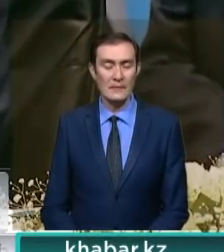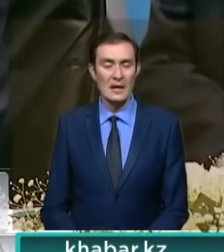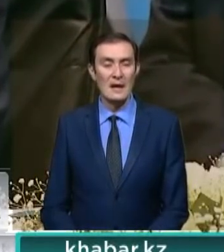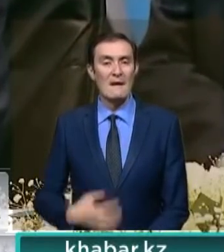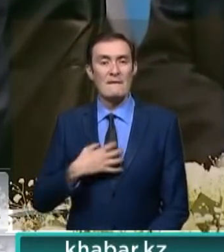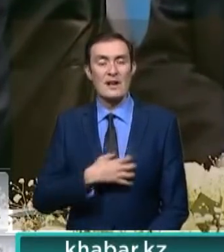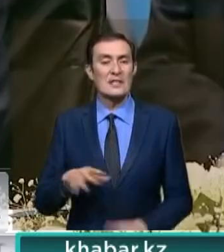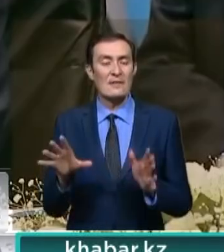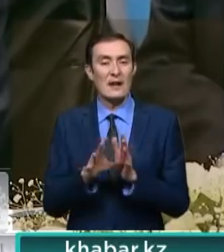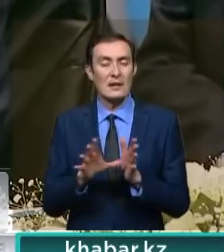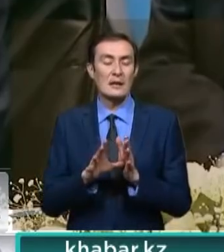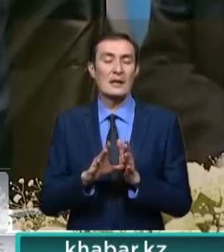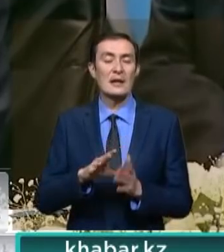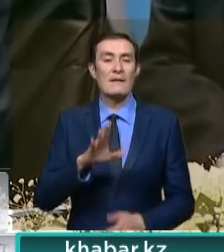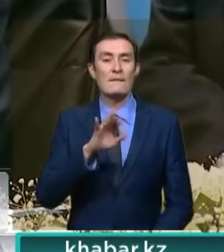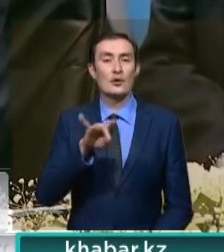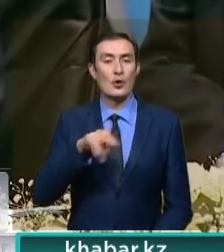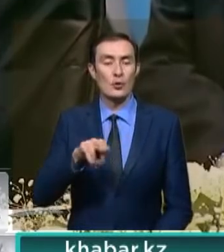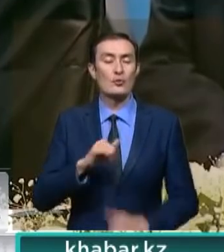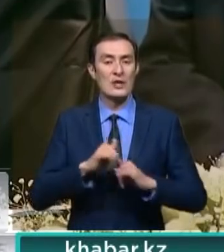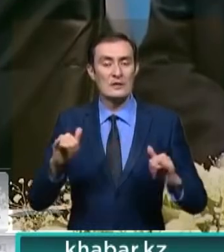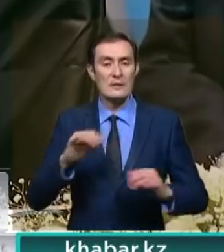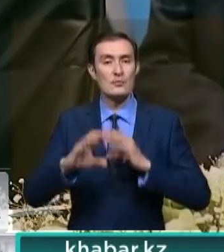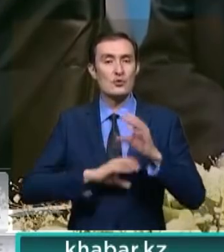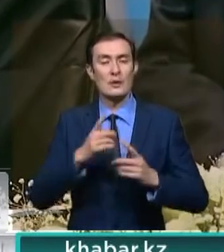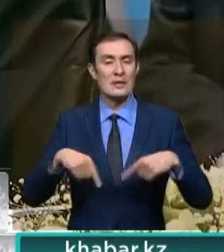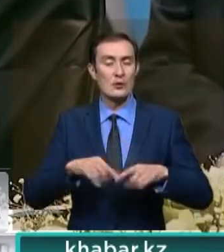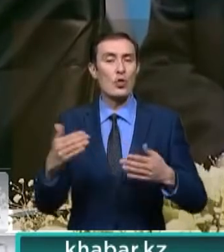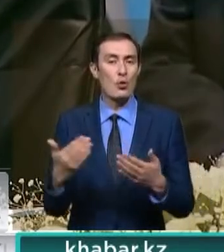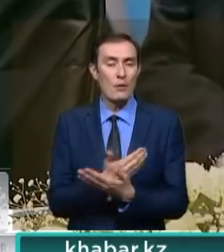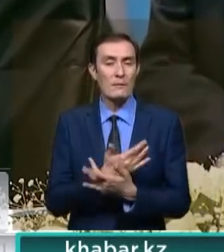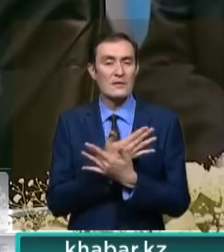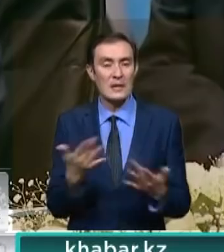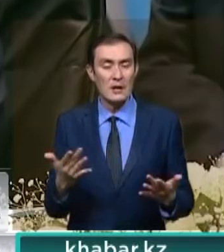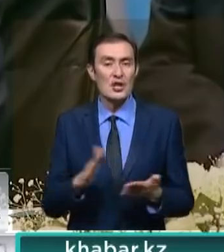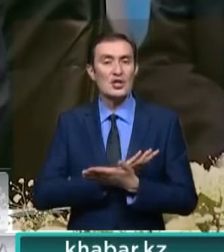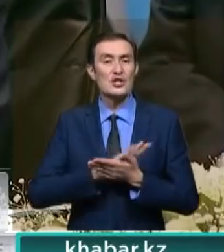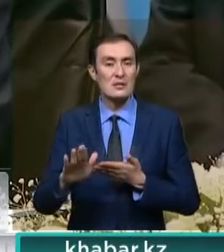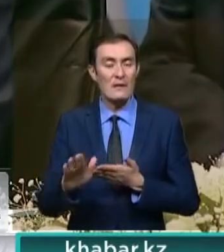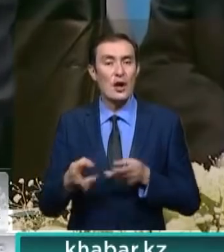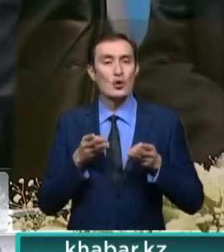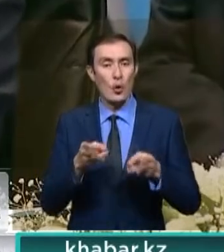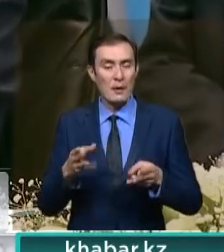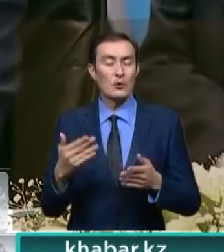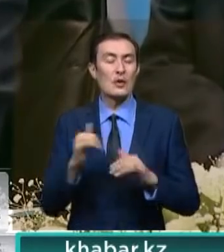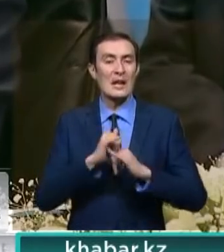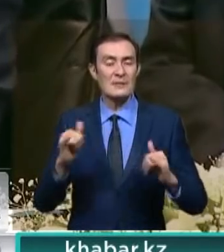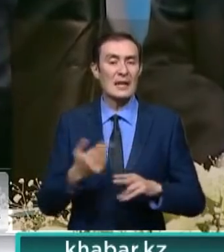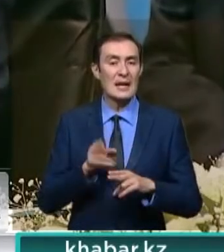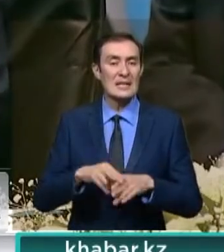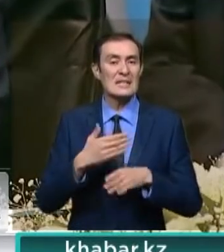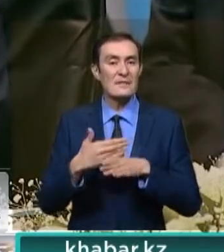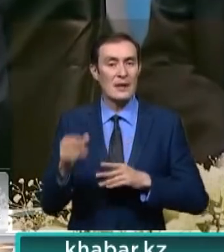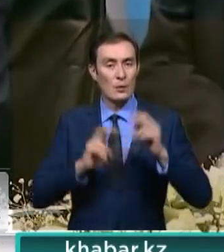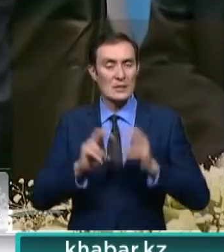Значение водородной энергетики растет. Международное сообщество считает его новым видом чистого топлива. Мы для развития этой